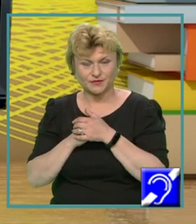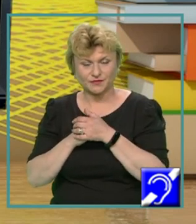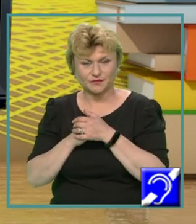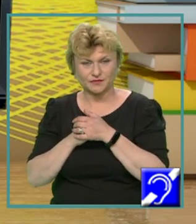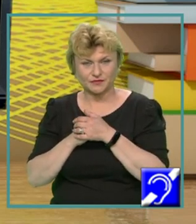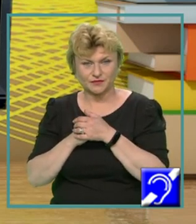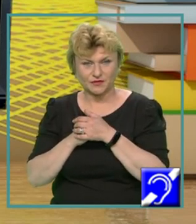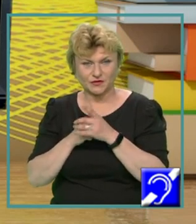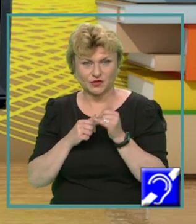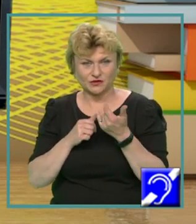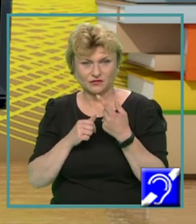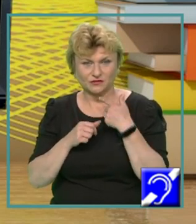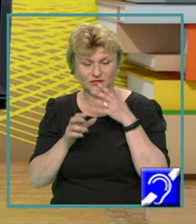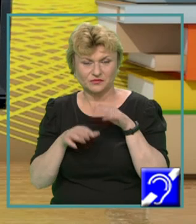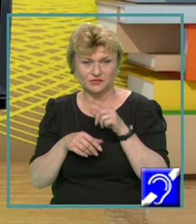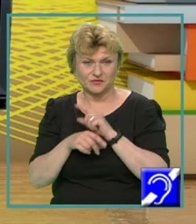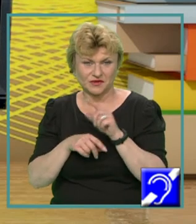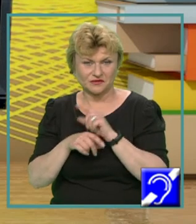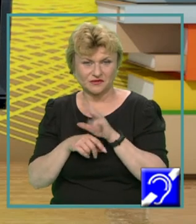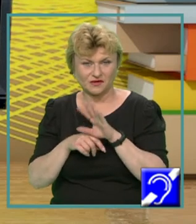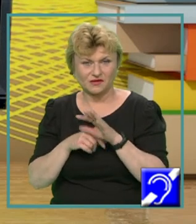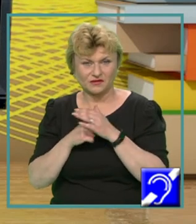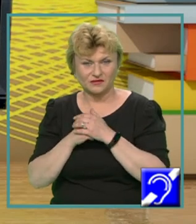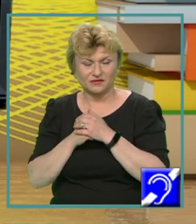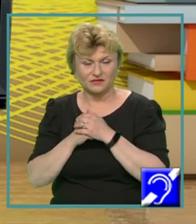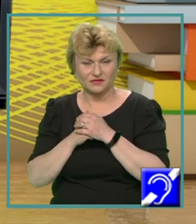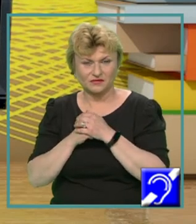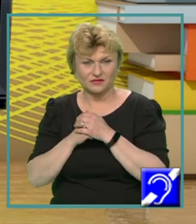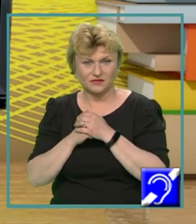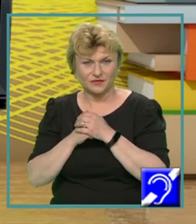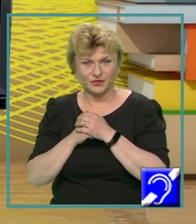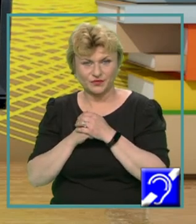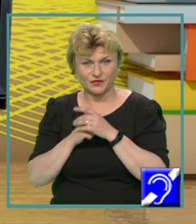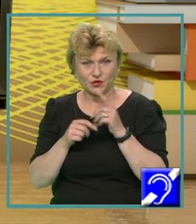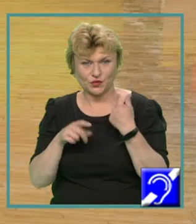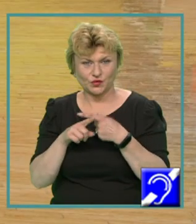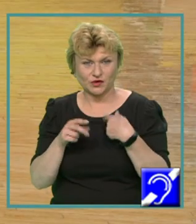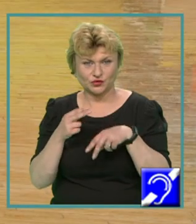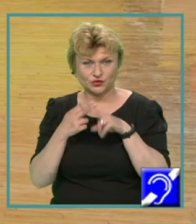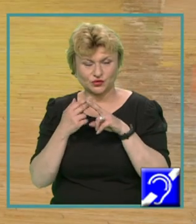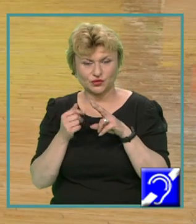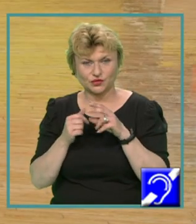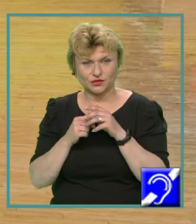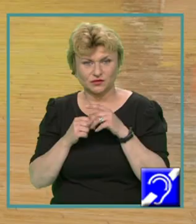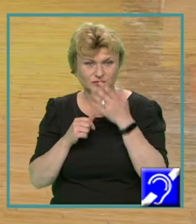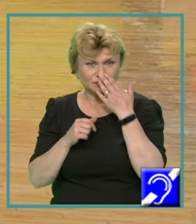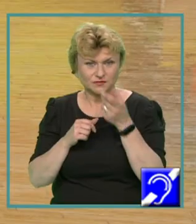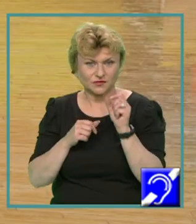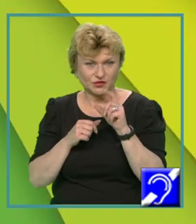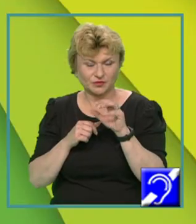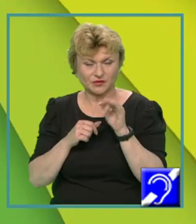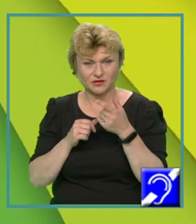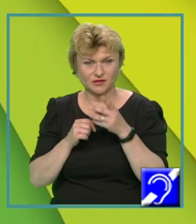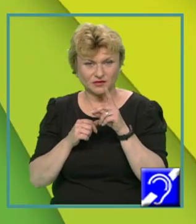cu sternocleidomastoidianul datorită mușchiului 11, de exemplu, sau vorbim, da? Cu ajutorul nervului 12. Deci